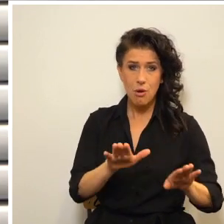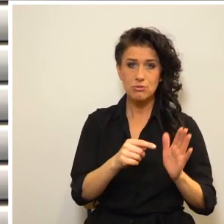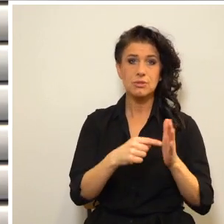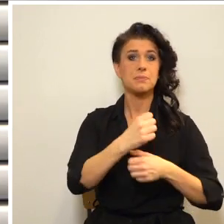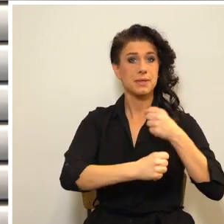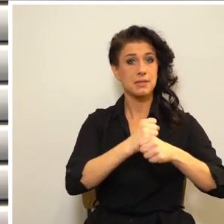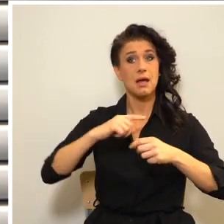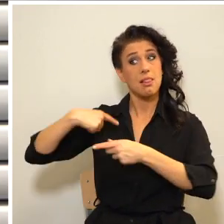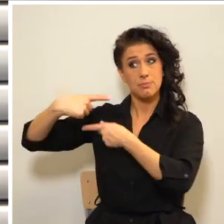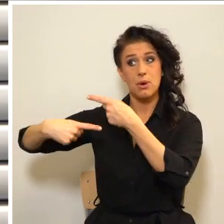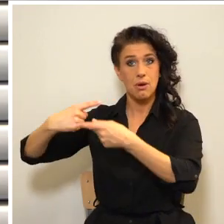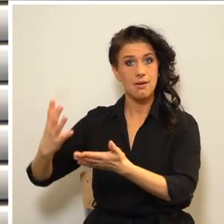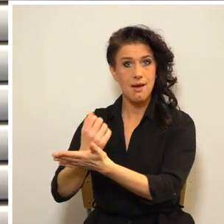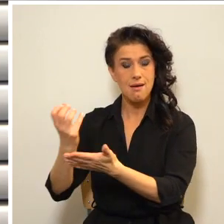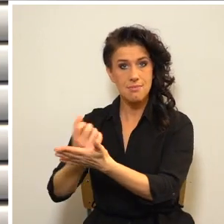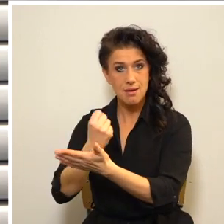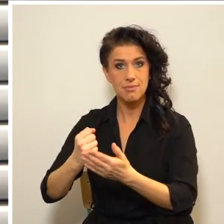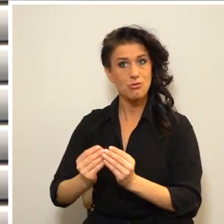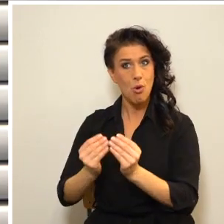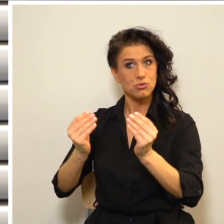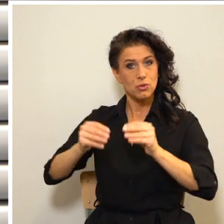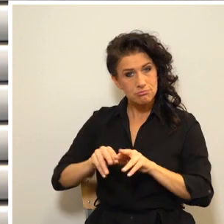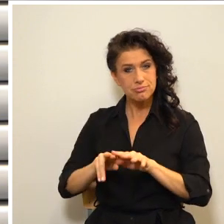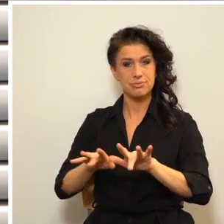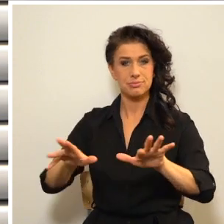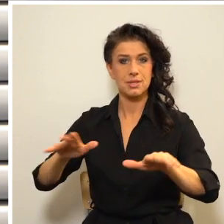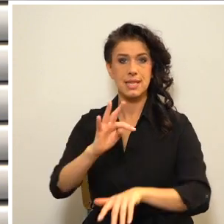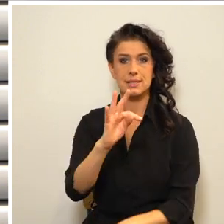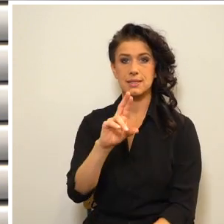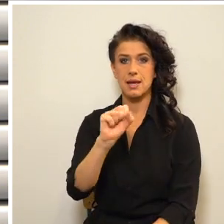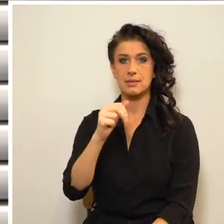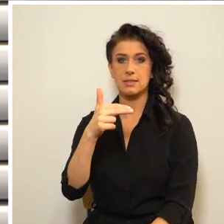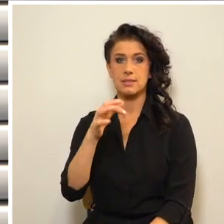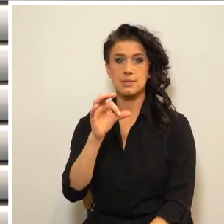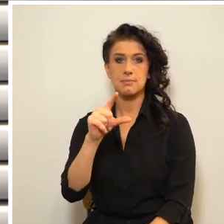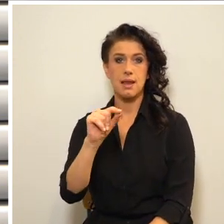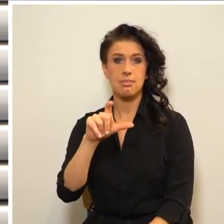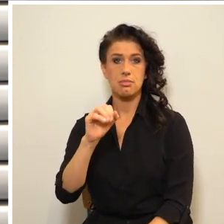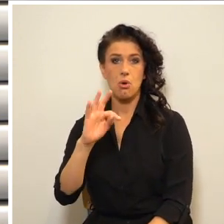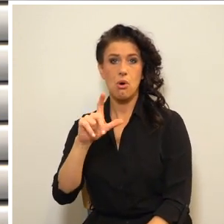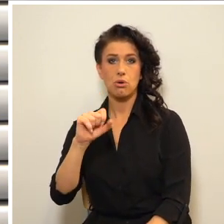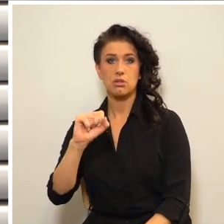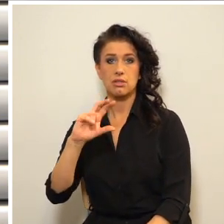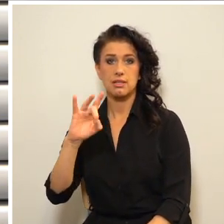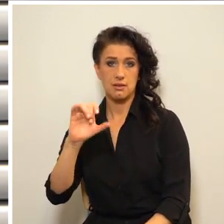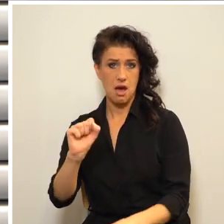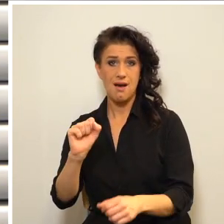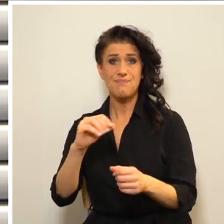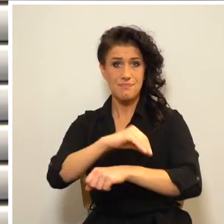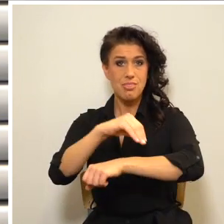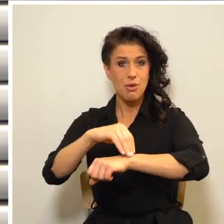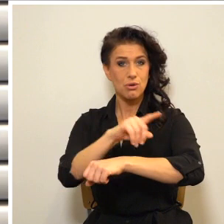ale ta transplantologia rozwija się w Polsce nadal i myślę że ta metoda leczenia która na pewno nie jest